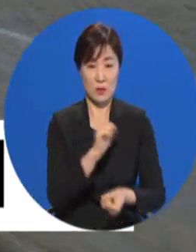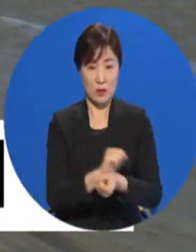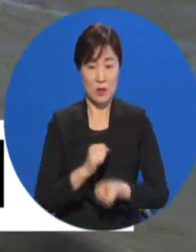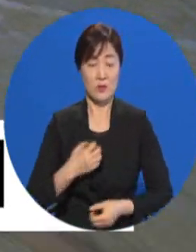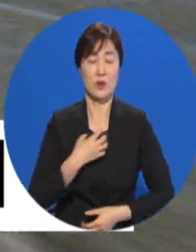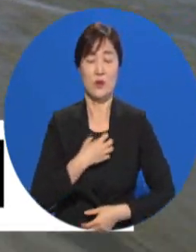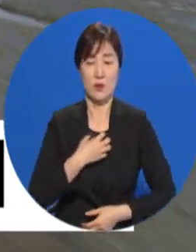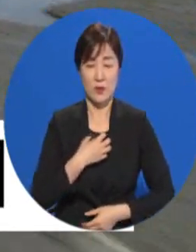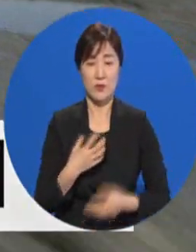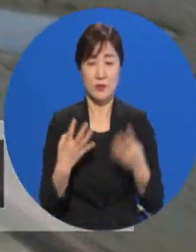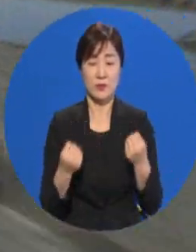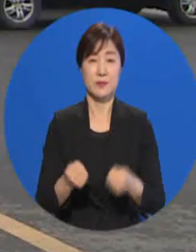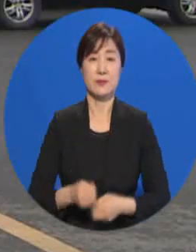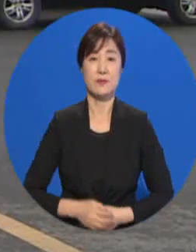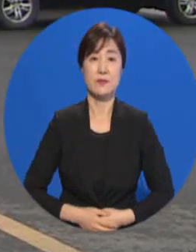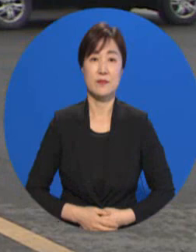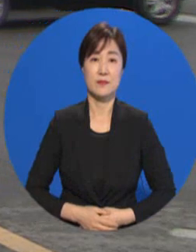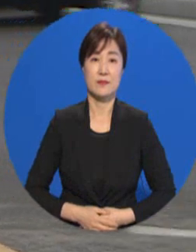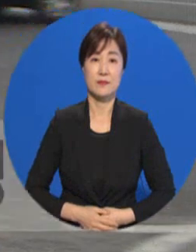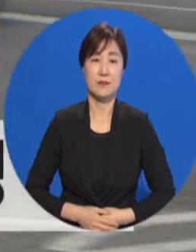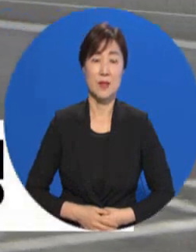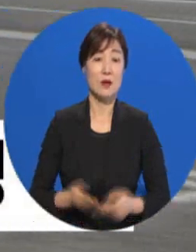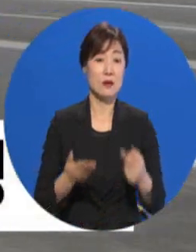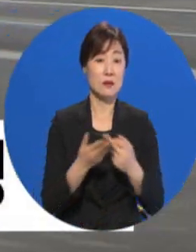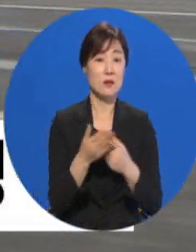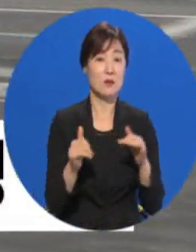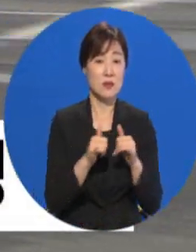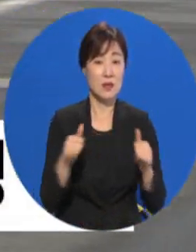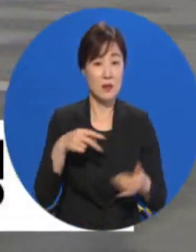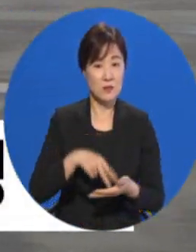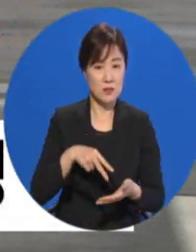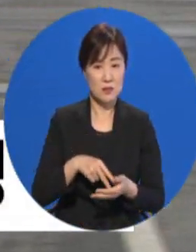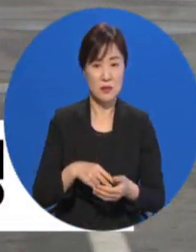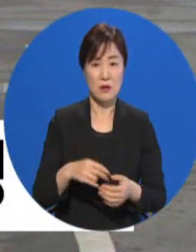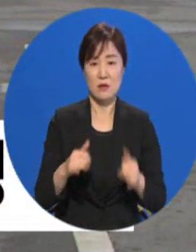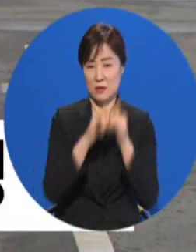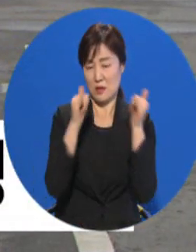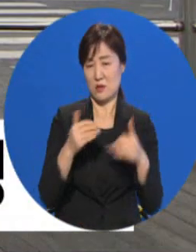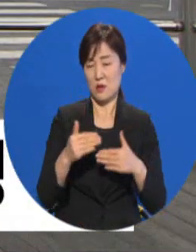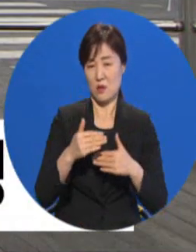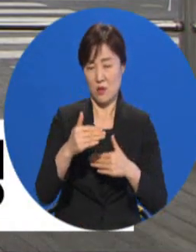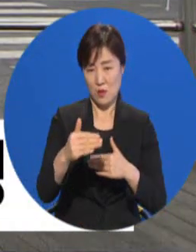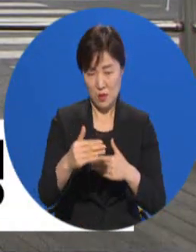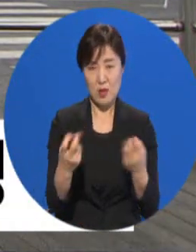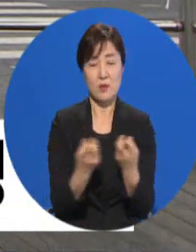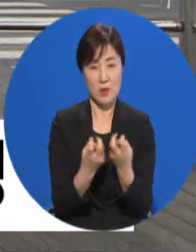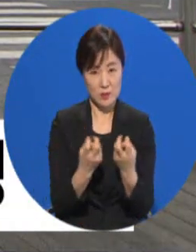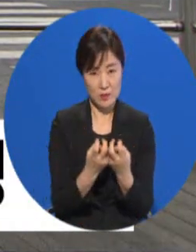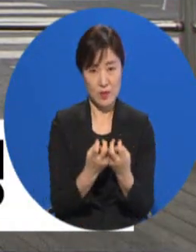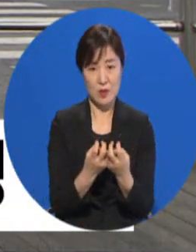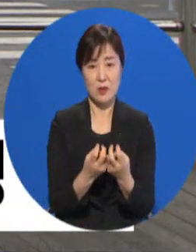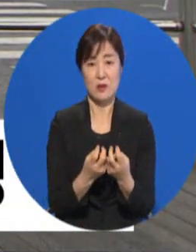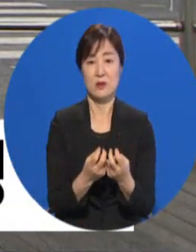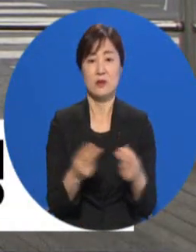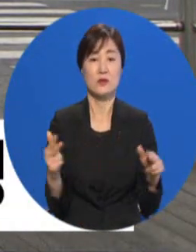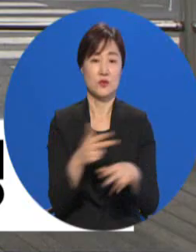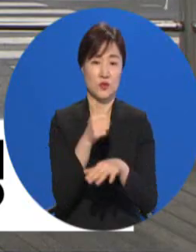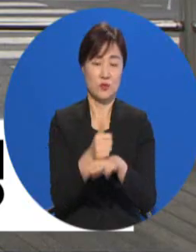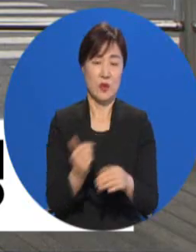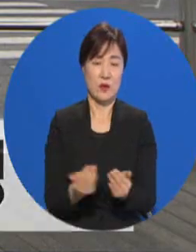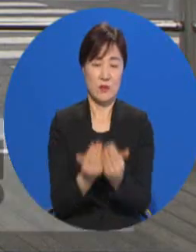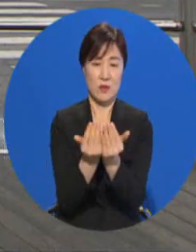유입 우려가 커지고 있습니다. 섬 주민들은 초강력 사회적 거리두기 일환으로 주말 전기 여객선 운항